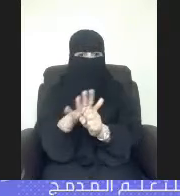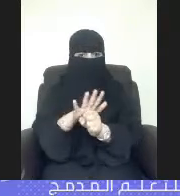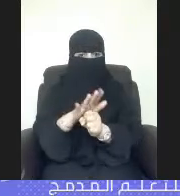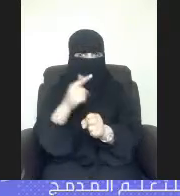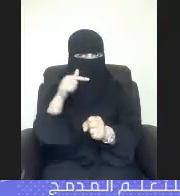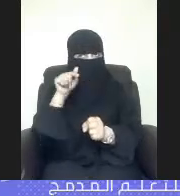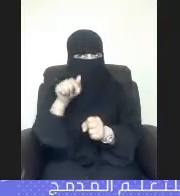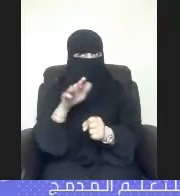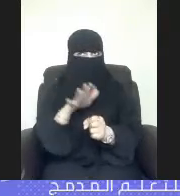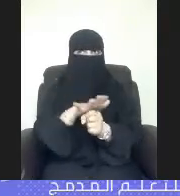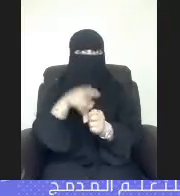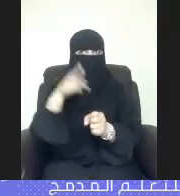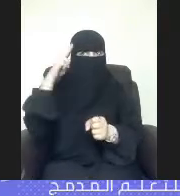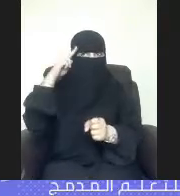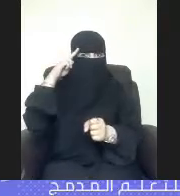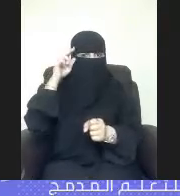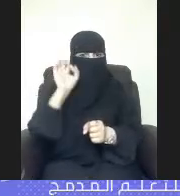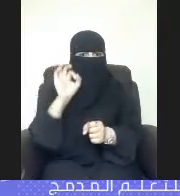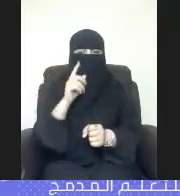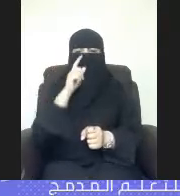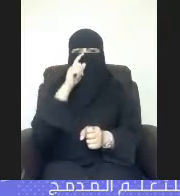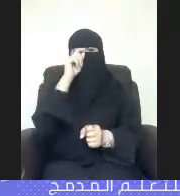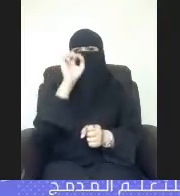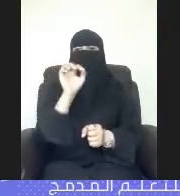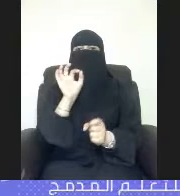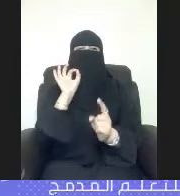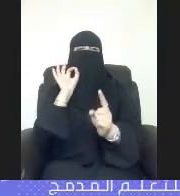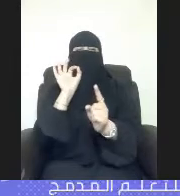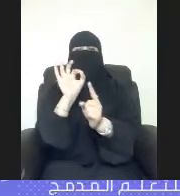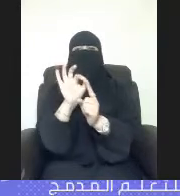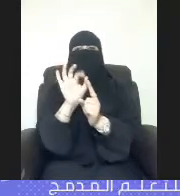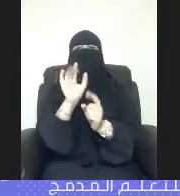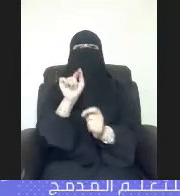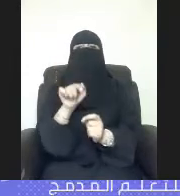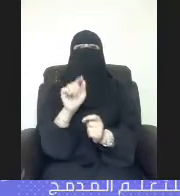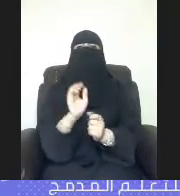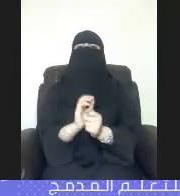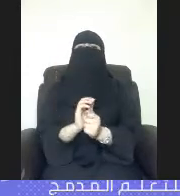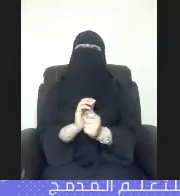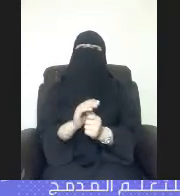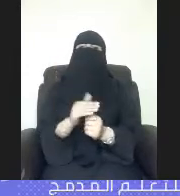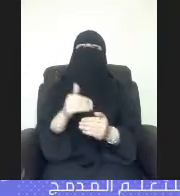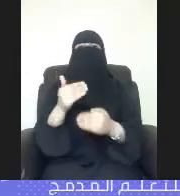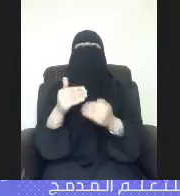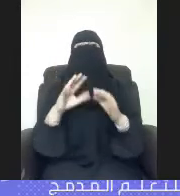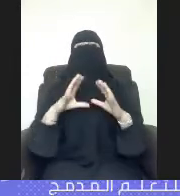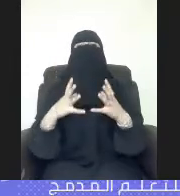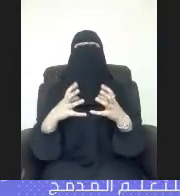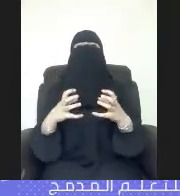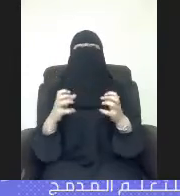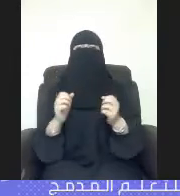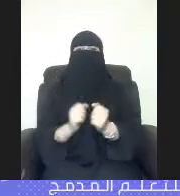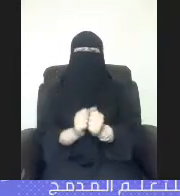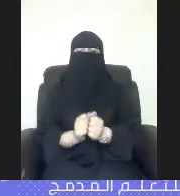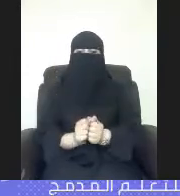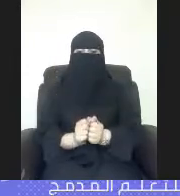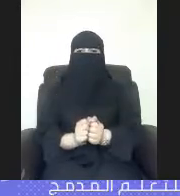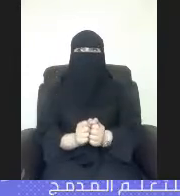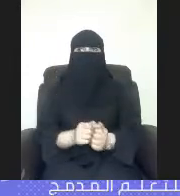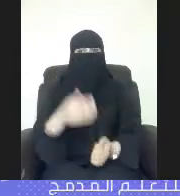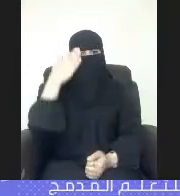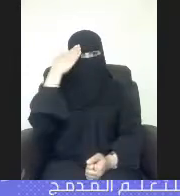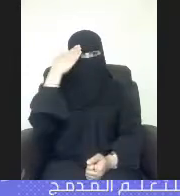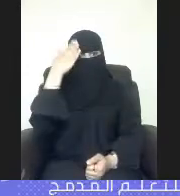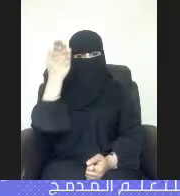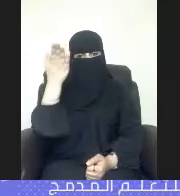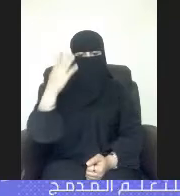لهذا النمط. فنشكر حقيقة الكليات ونشكر العمادة ونشكر إدارة الجامعة